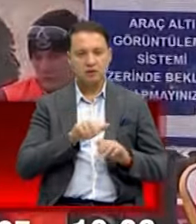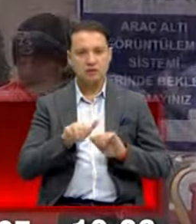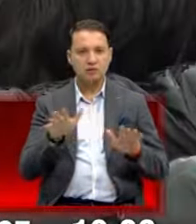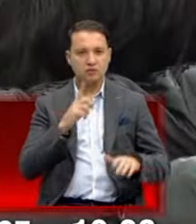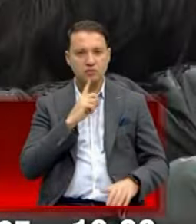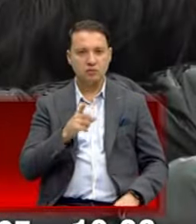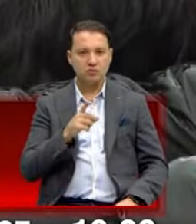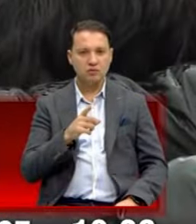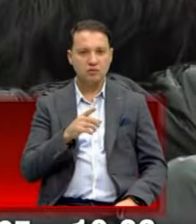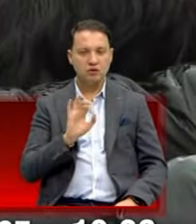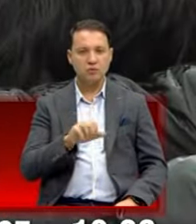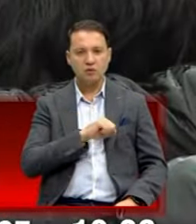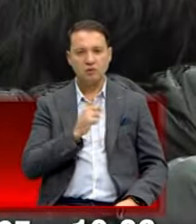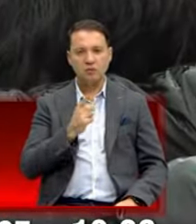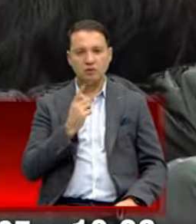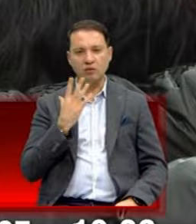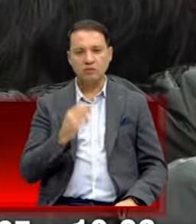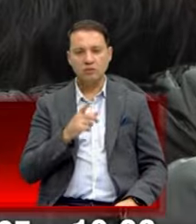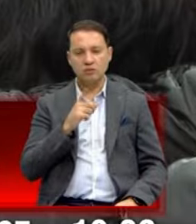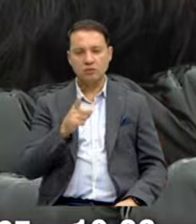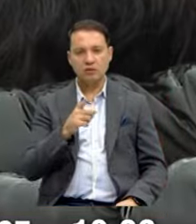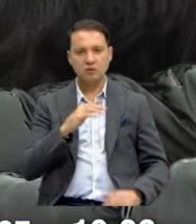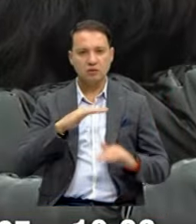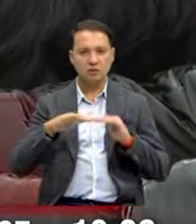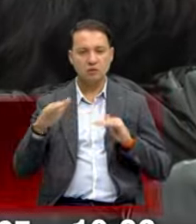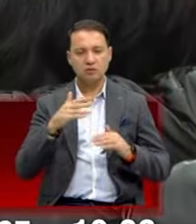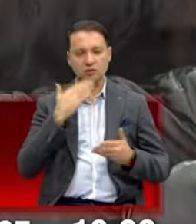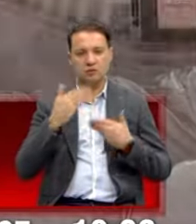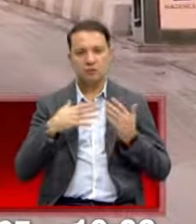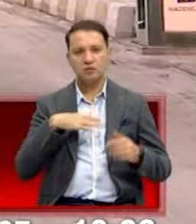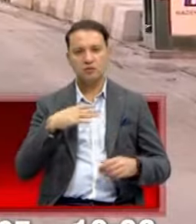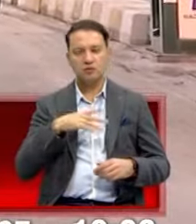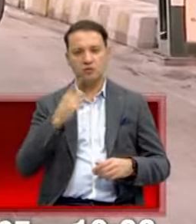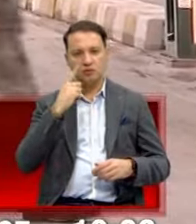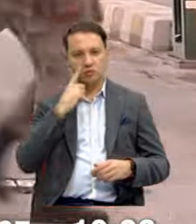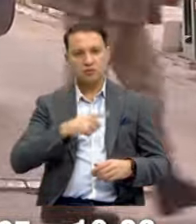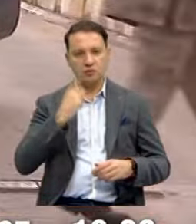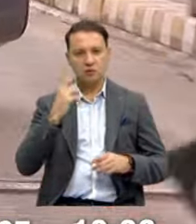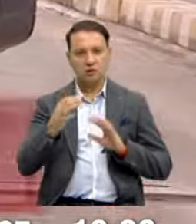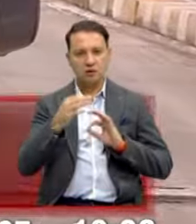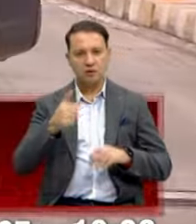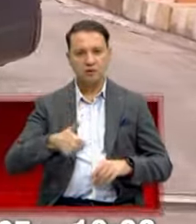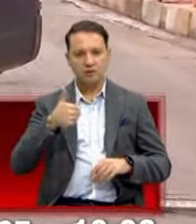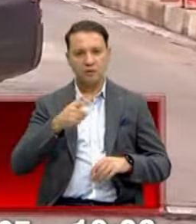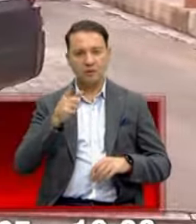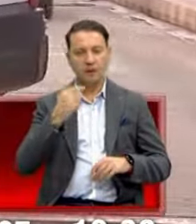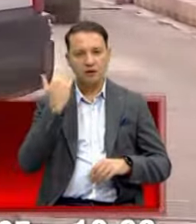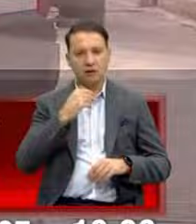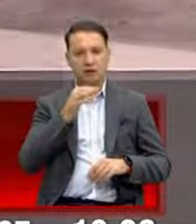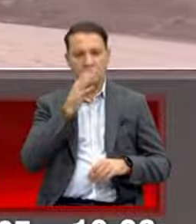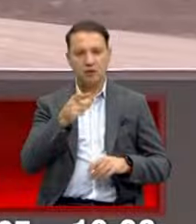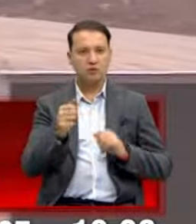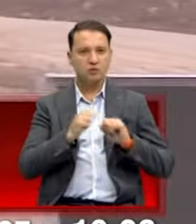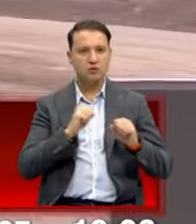atıldı. Şu anda endişe edilecek bir şey olmadığını biz buradan kamuoyumuzla paylaşmak istiyoruz. Cumhurbaşkanlığı İletişim Başkanlığı